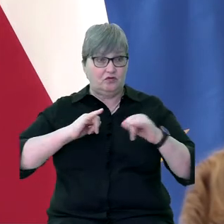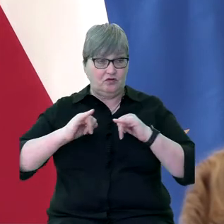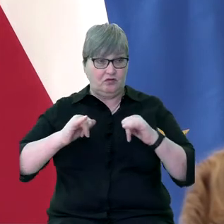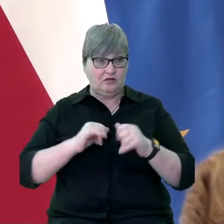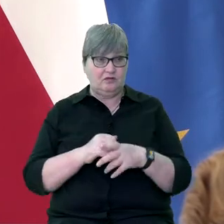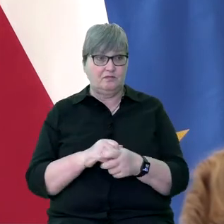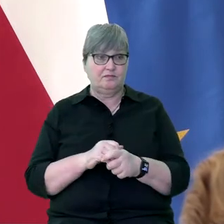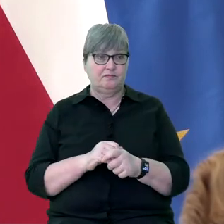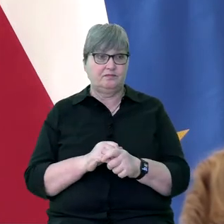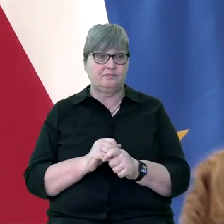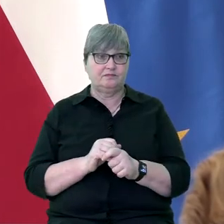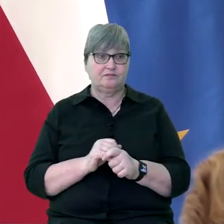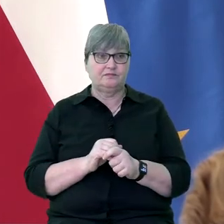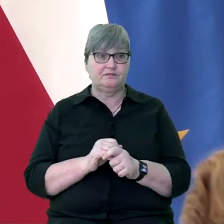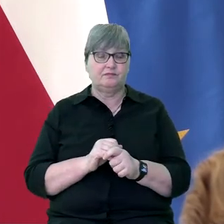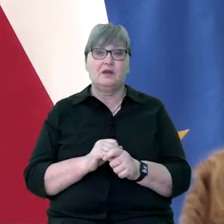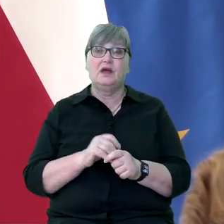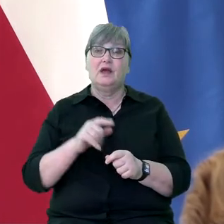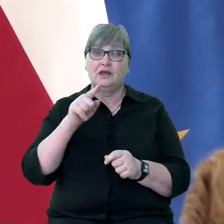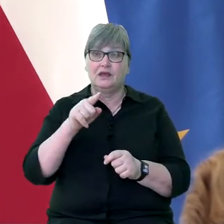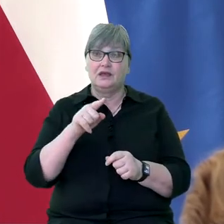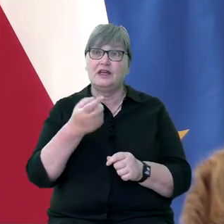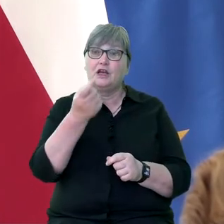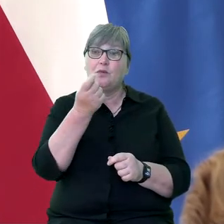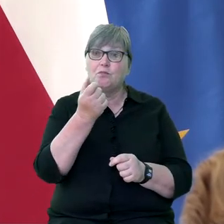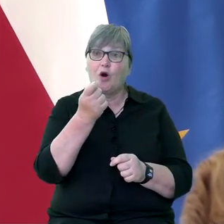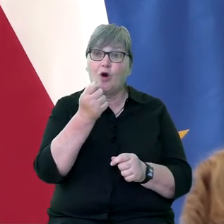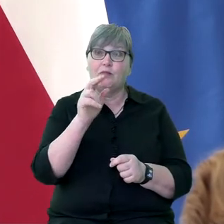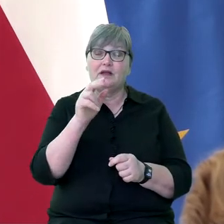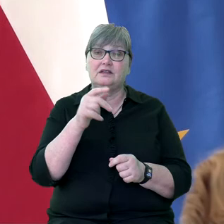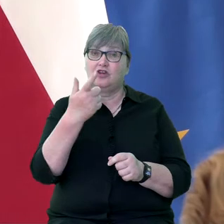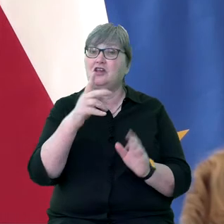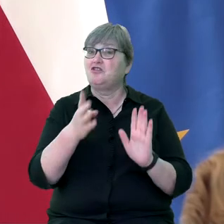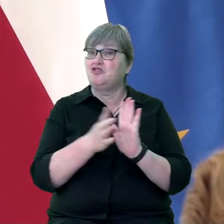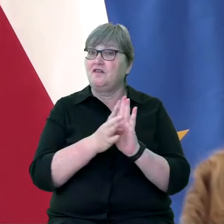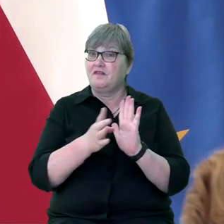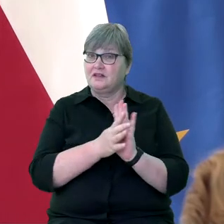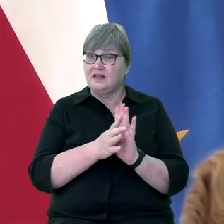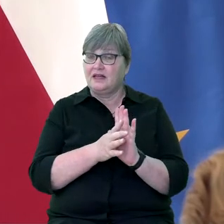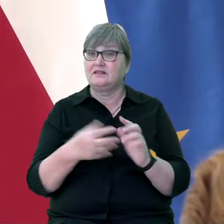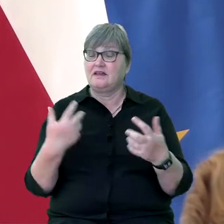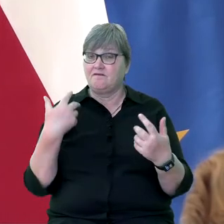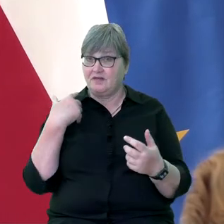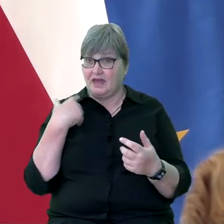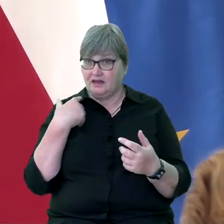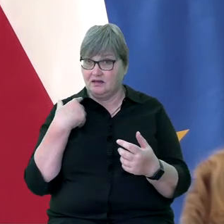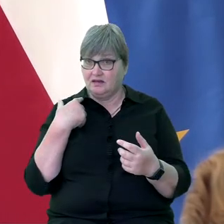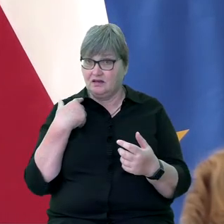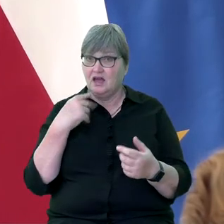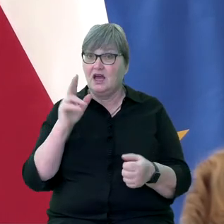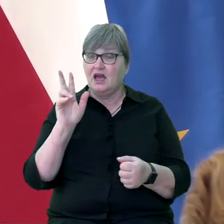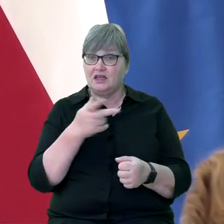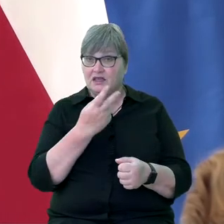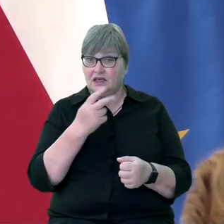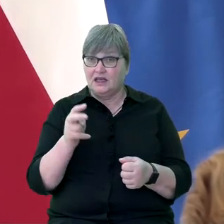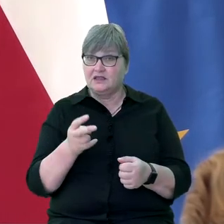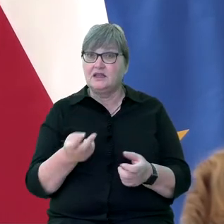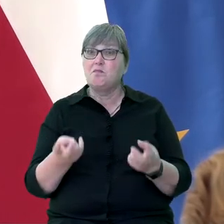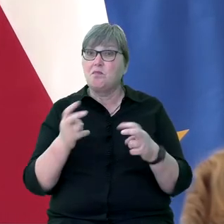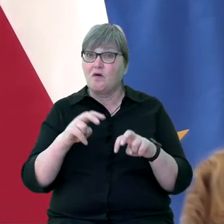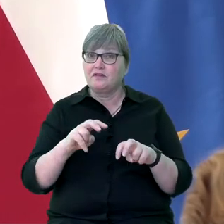Zasadniczy moment przełomu to był wiek XIX, gdzie właśnie pojawiają się